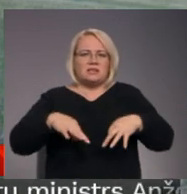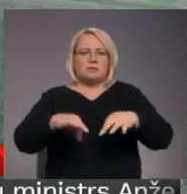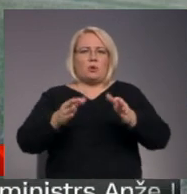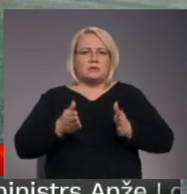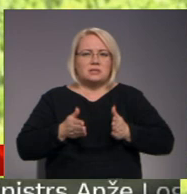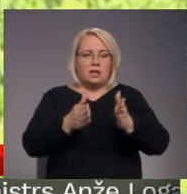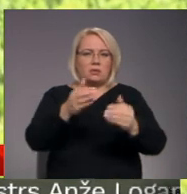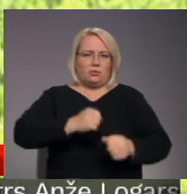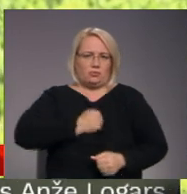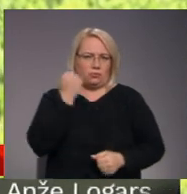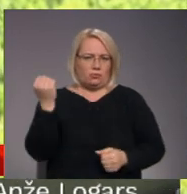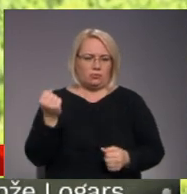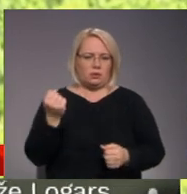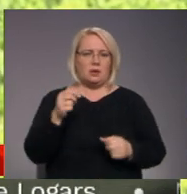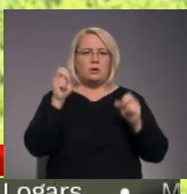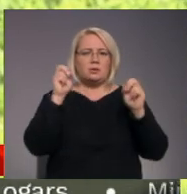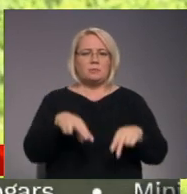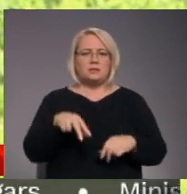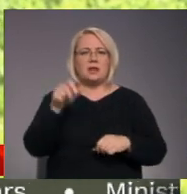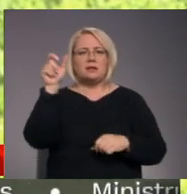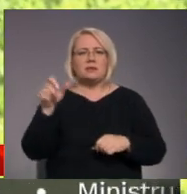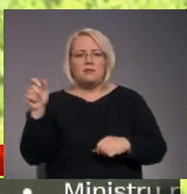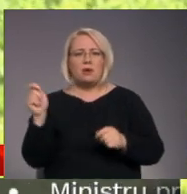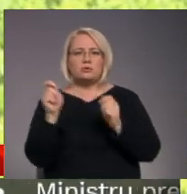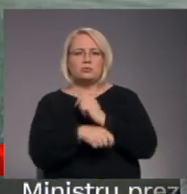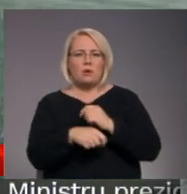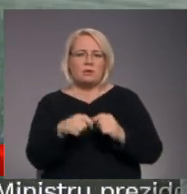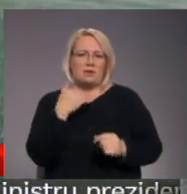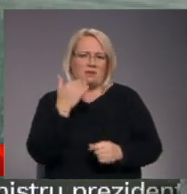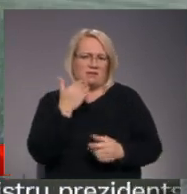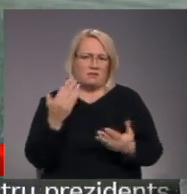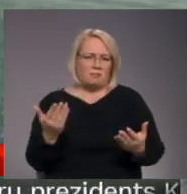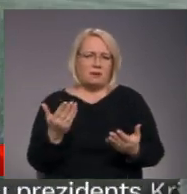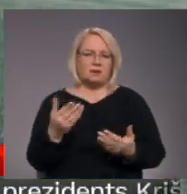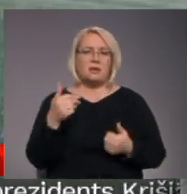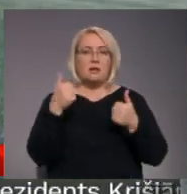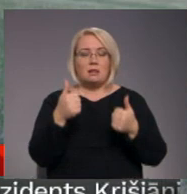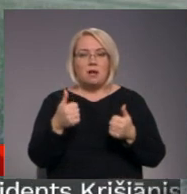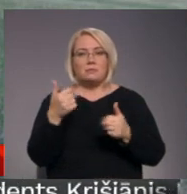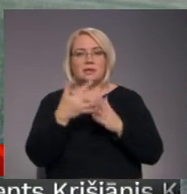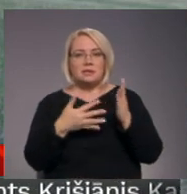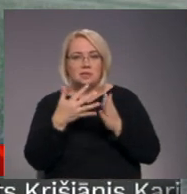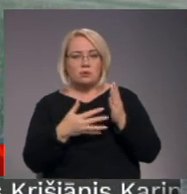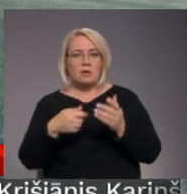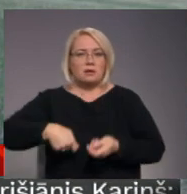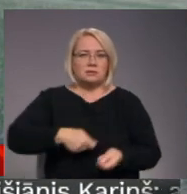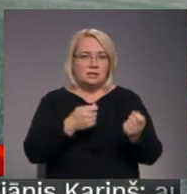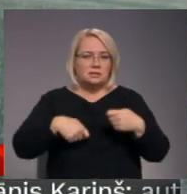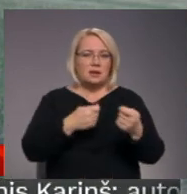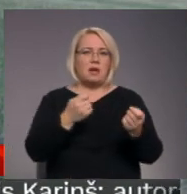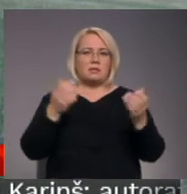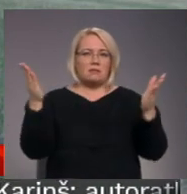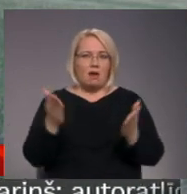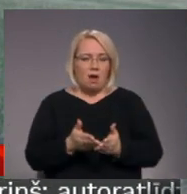tad vīnmierēja bazūt. Pēc cilvēku sūdēt jau nezagribīs. Kā labs risinājums ir izrak grovi, apliek